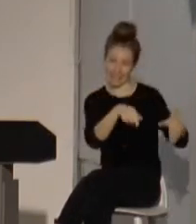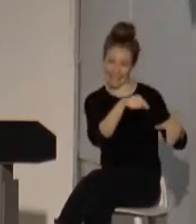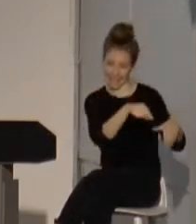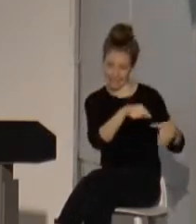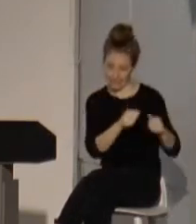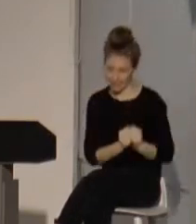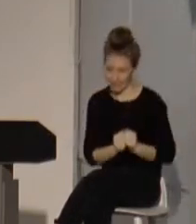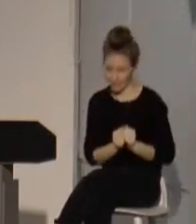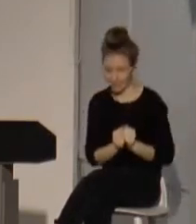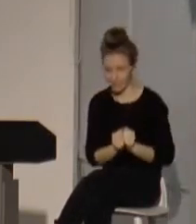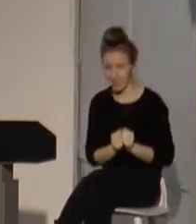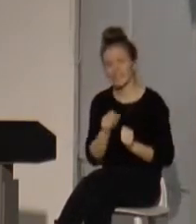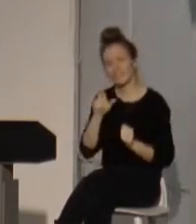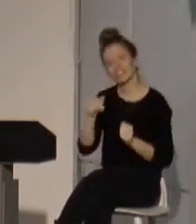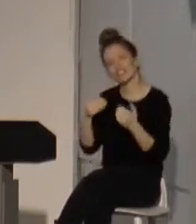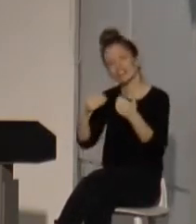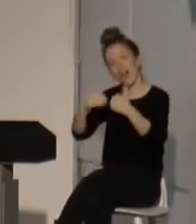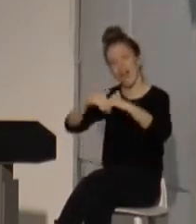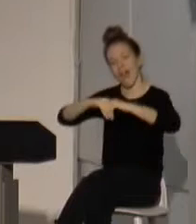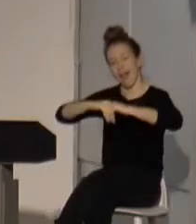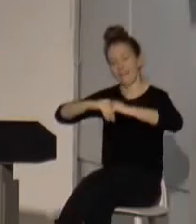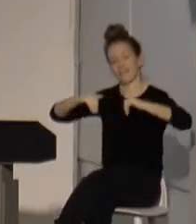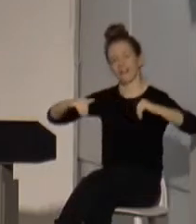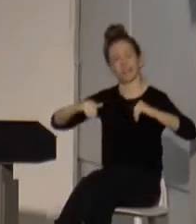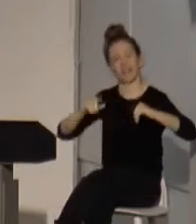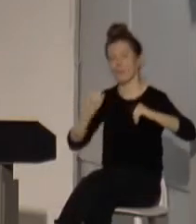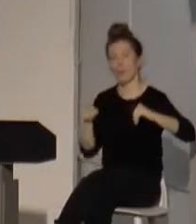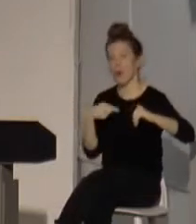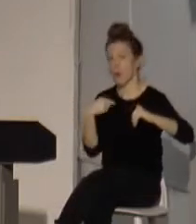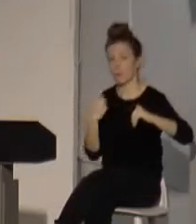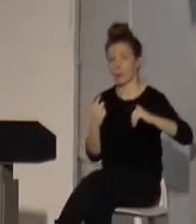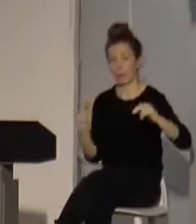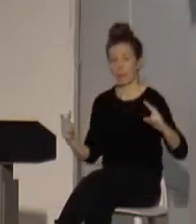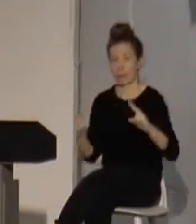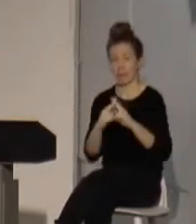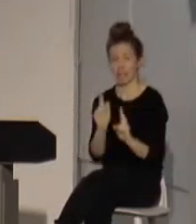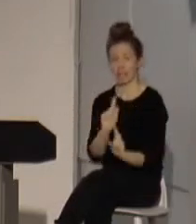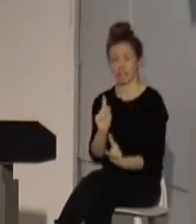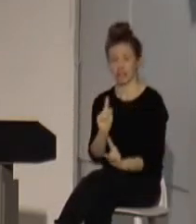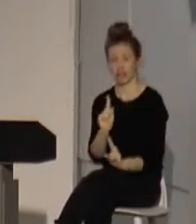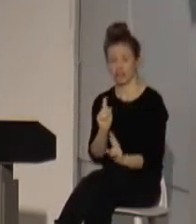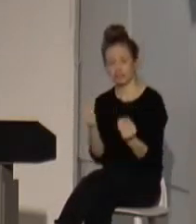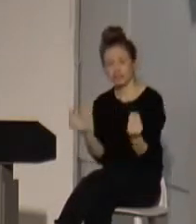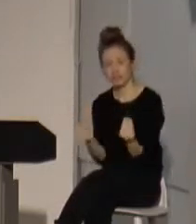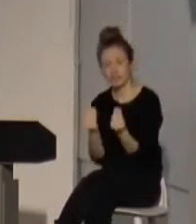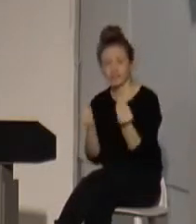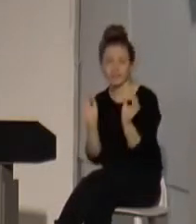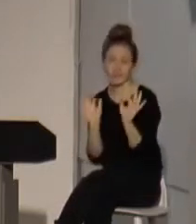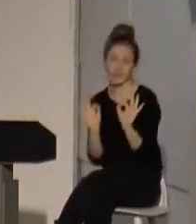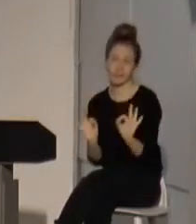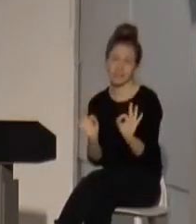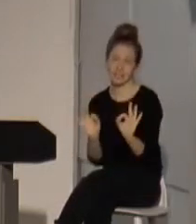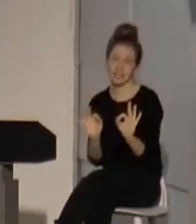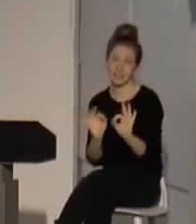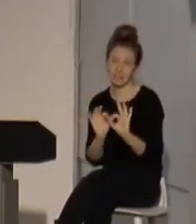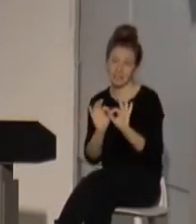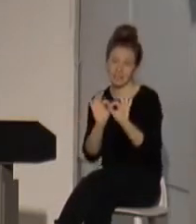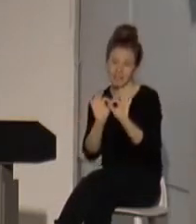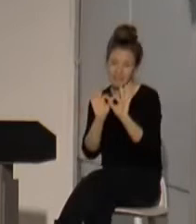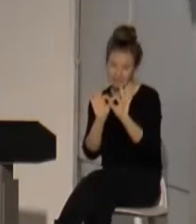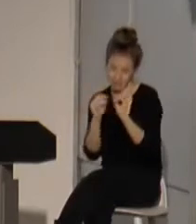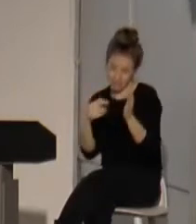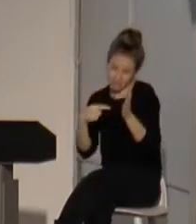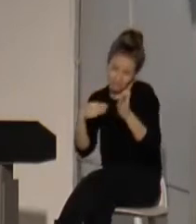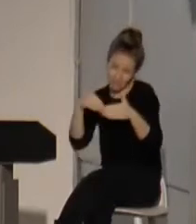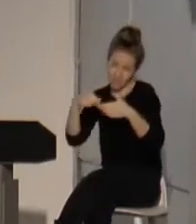איזושהי הפרדה ביניהם. הם לא אמורים להיפגש, הם משהו שבעצם מבחינת הקטגוריות